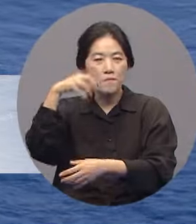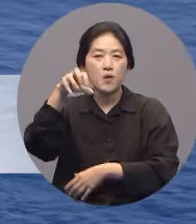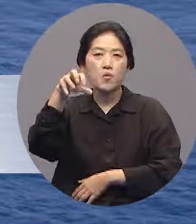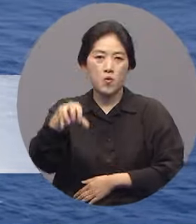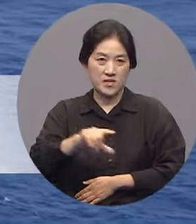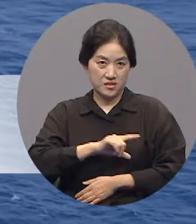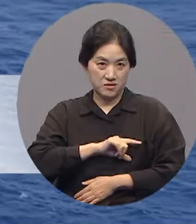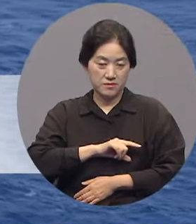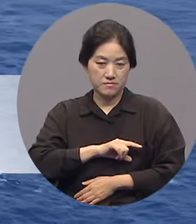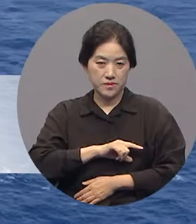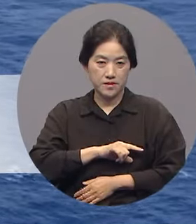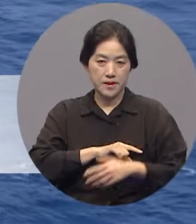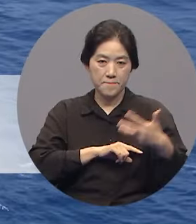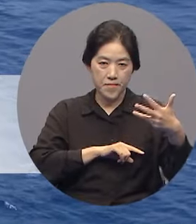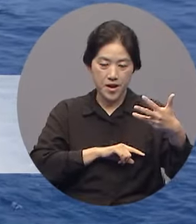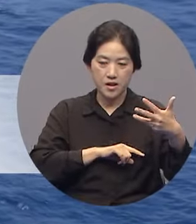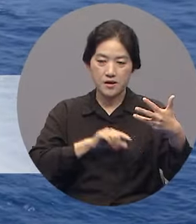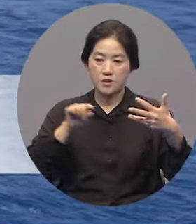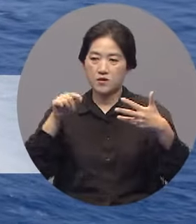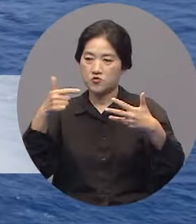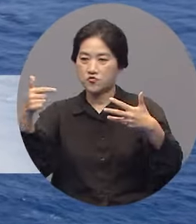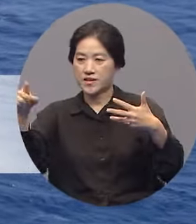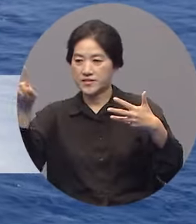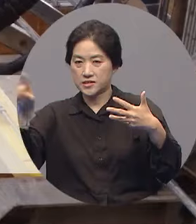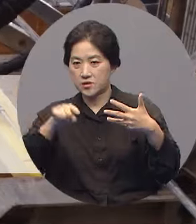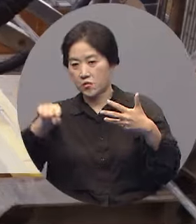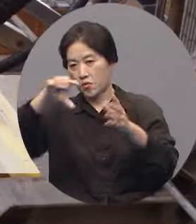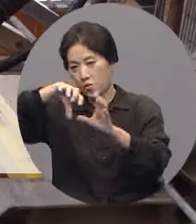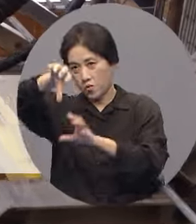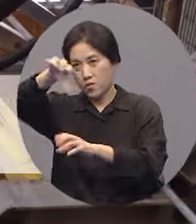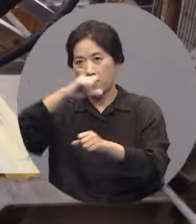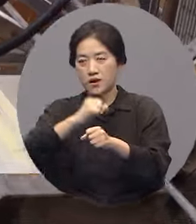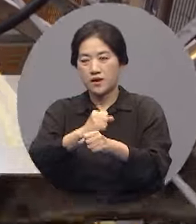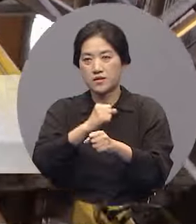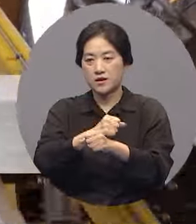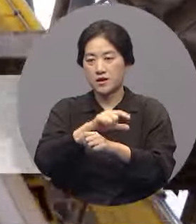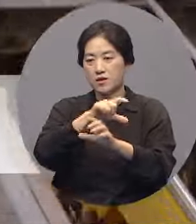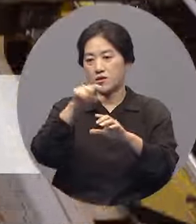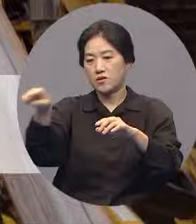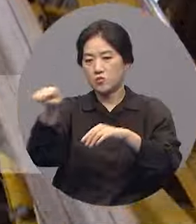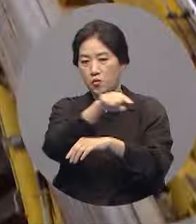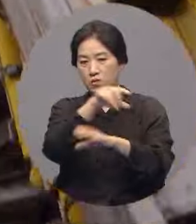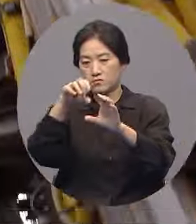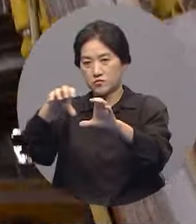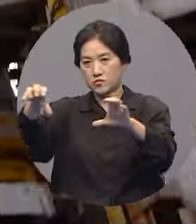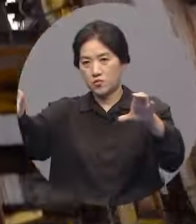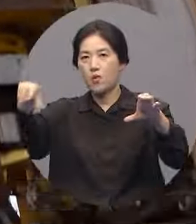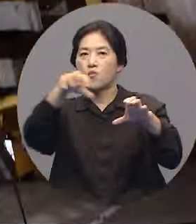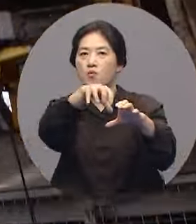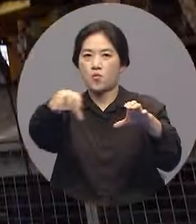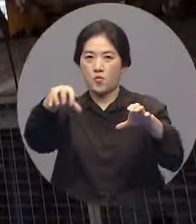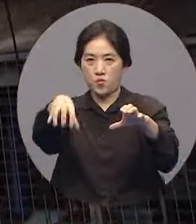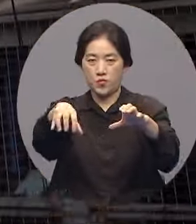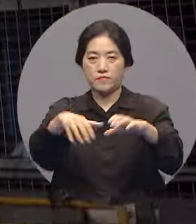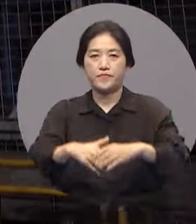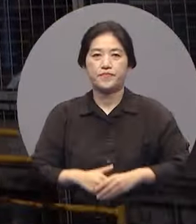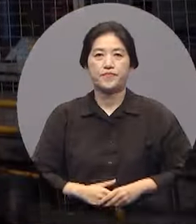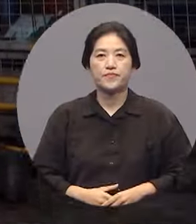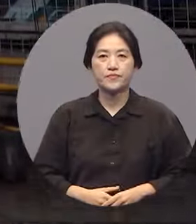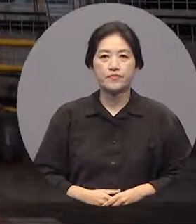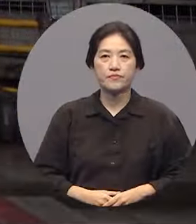곳으로 8 광구와 6-1광구 북부 등에 걸쳐 동서 방향으로 길게 형성된 것으로 알려졌습니다